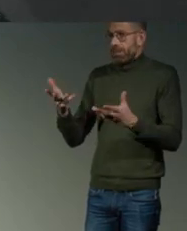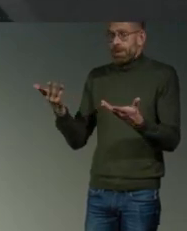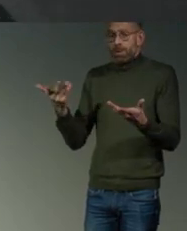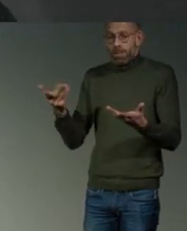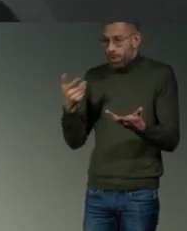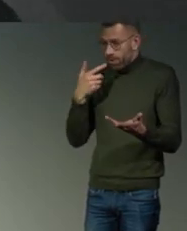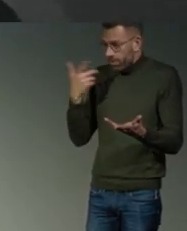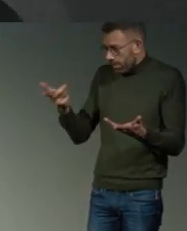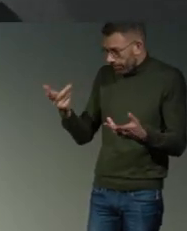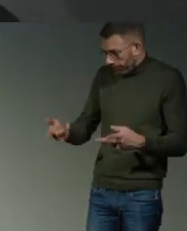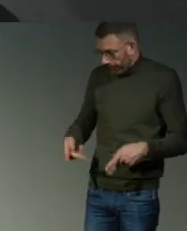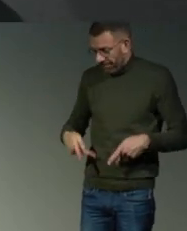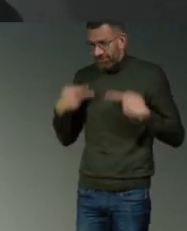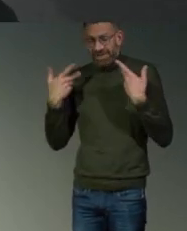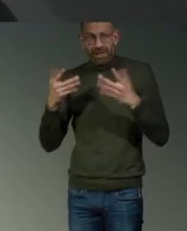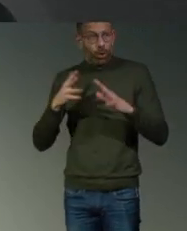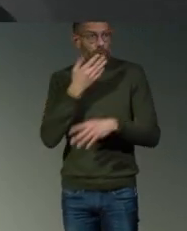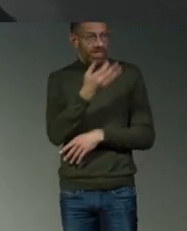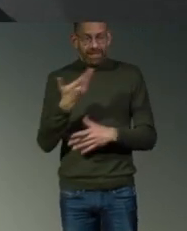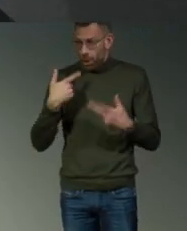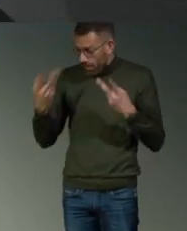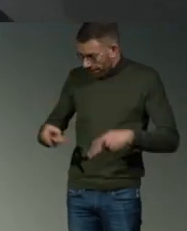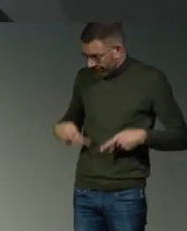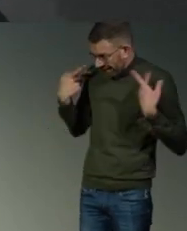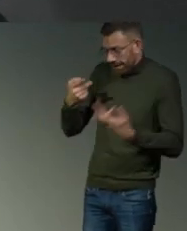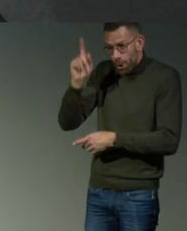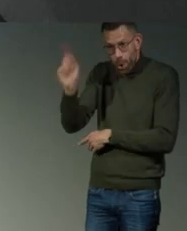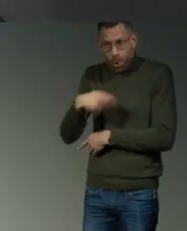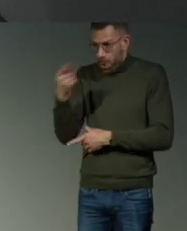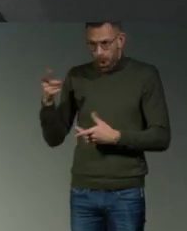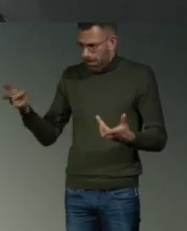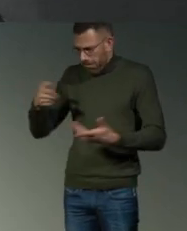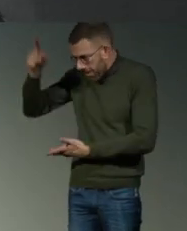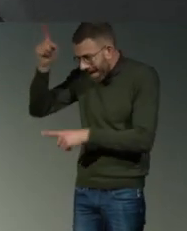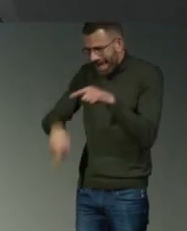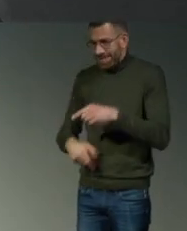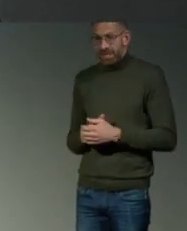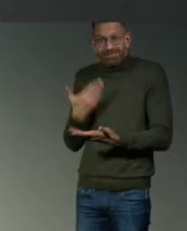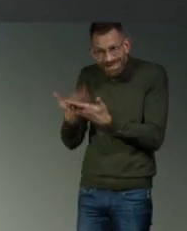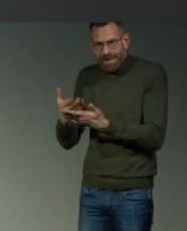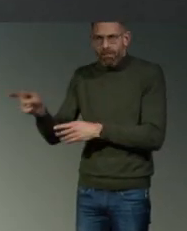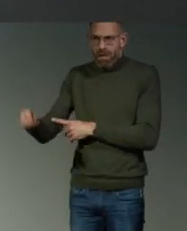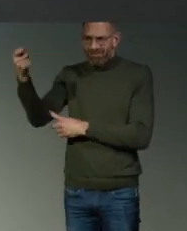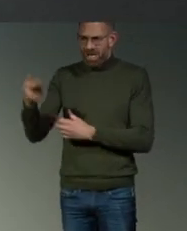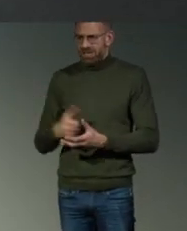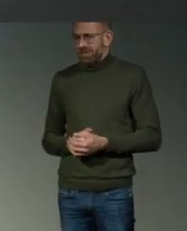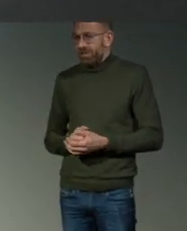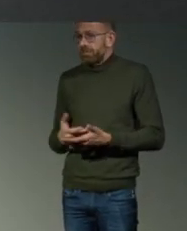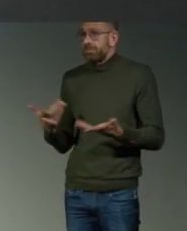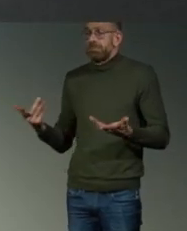la possibilité d'avoir une vie, je sais pas comment, une vie digne de ce nom, quoi. Et l'élevage, c'est ça. Et donc, ça veut dire que,